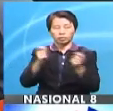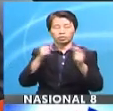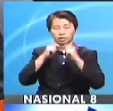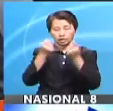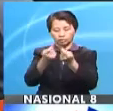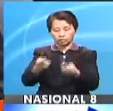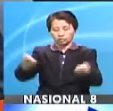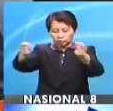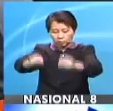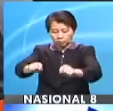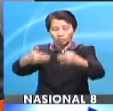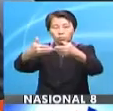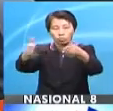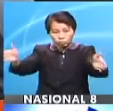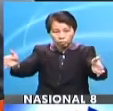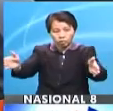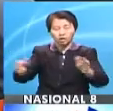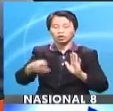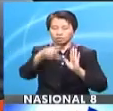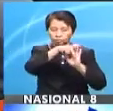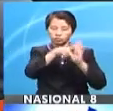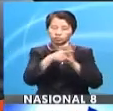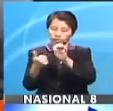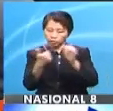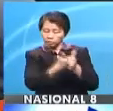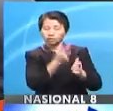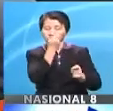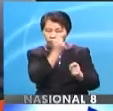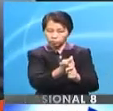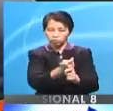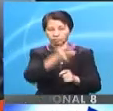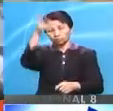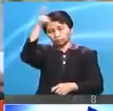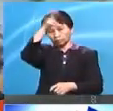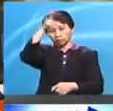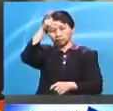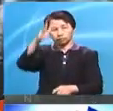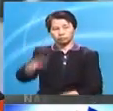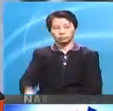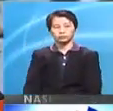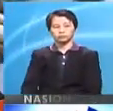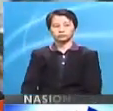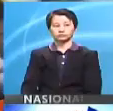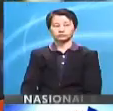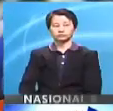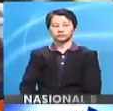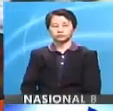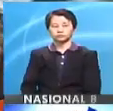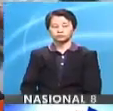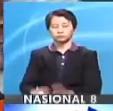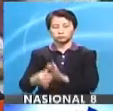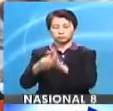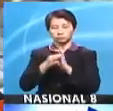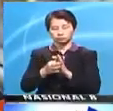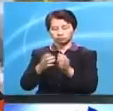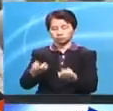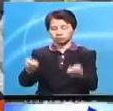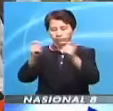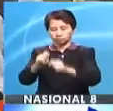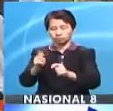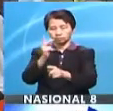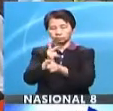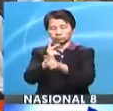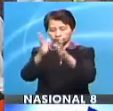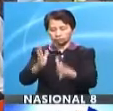tender terbuka dan memetuhi peraturan-peraturan yang telah ditetapkan oleh pihak kerajaan terim pemilihan kontraktor untuk